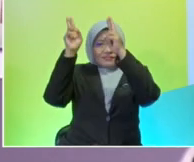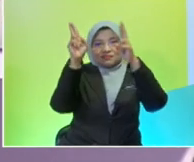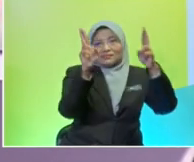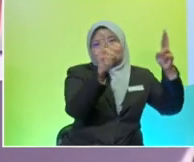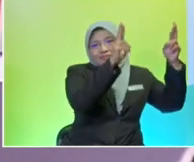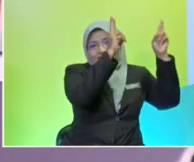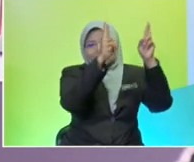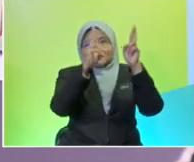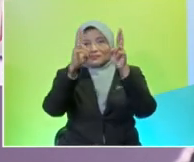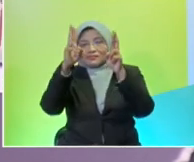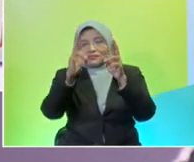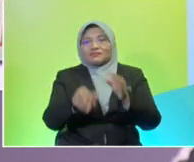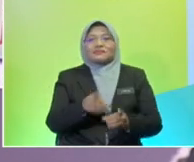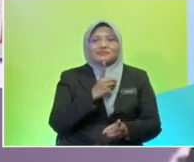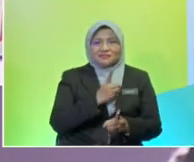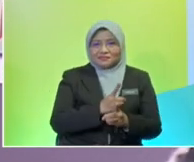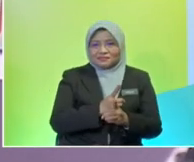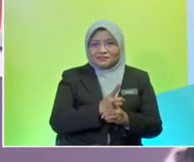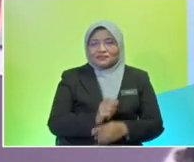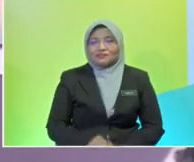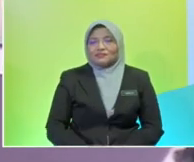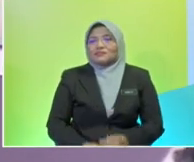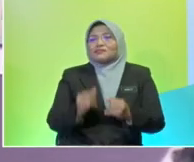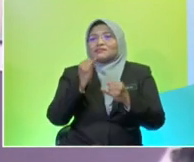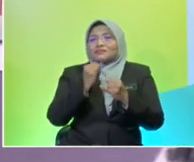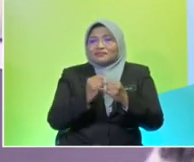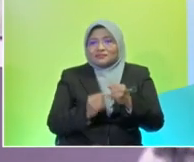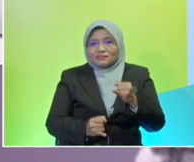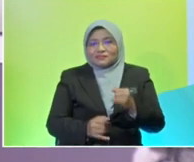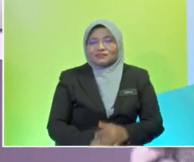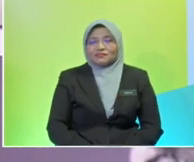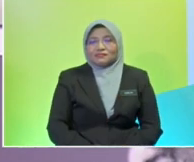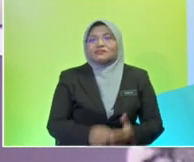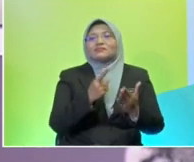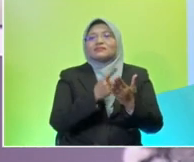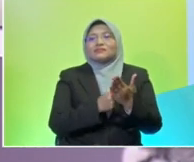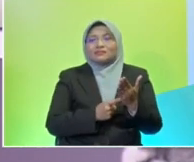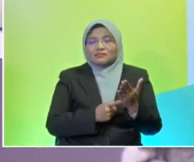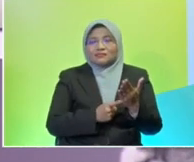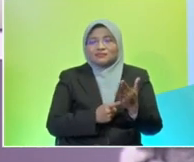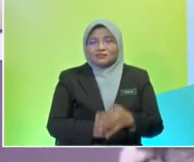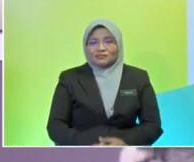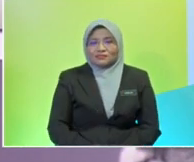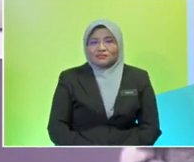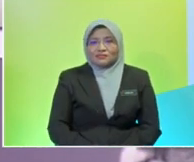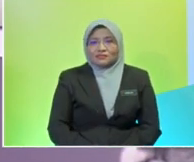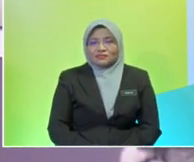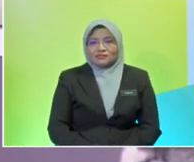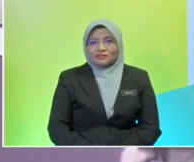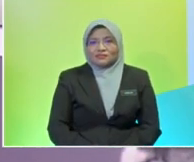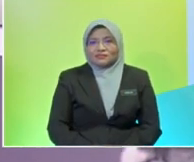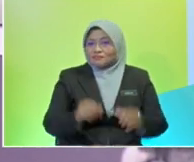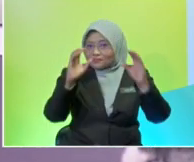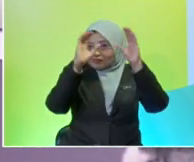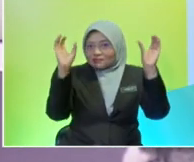sekali sangat dan yang kedua adalah Ice yang jatuh dari atas dan